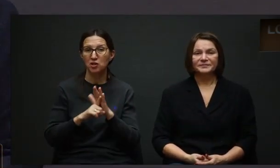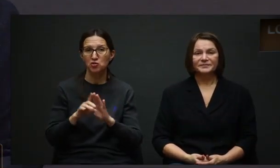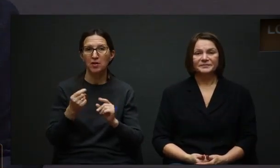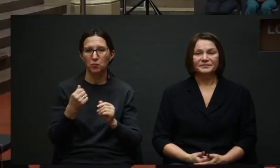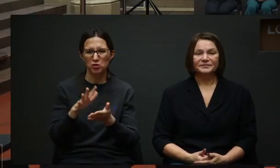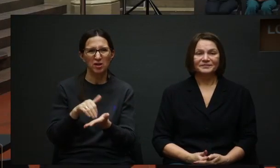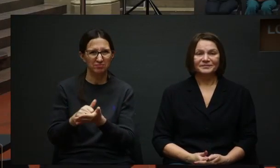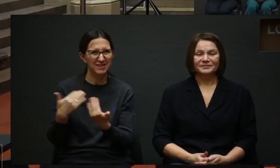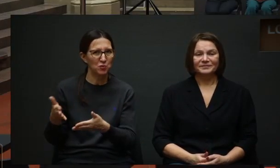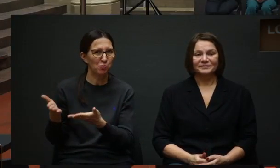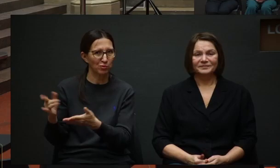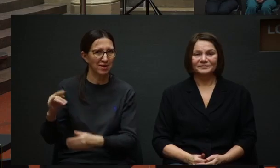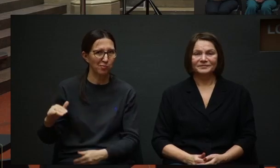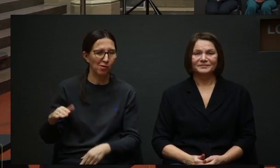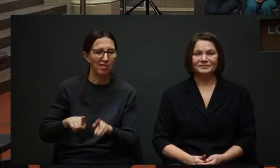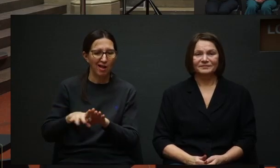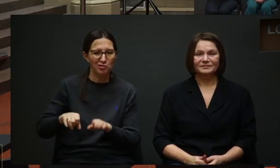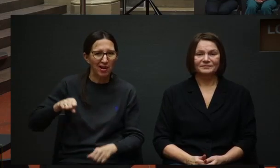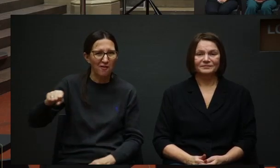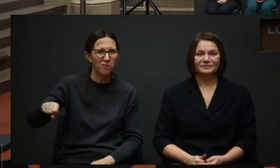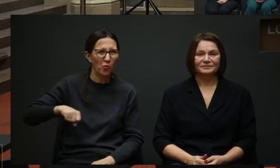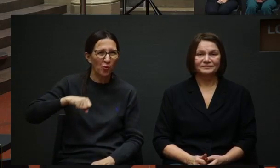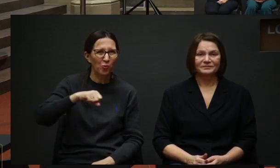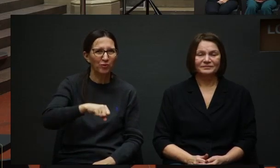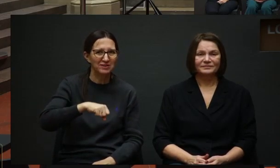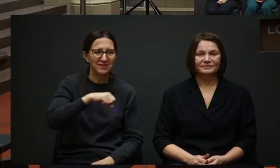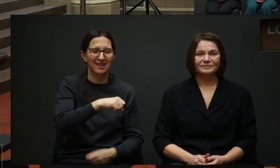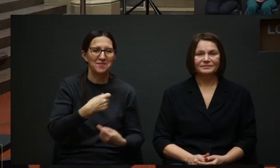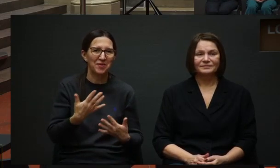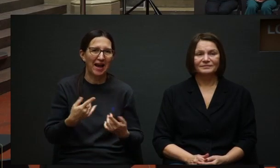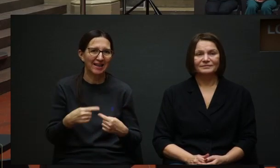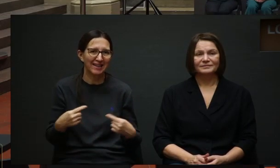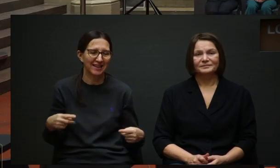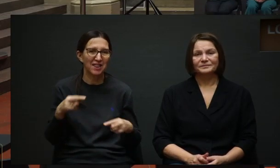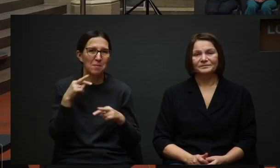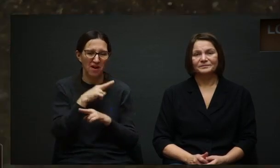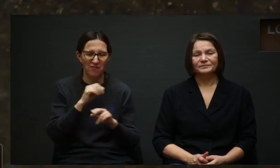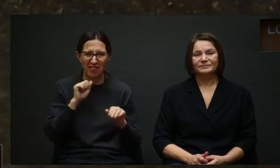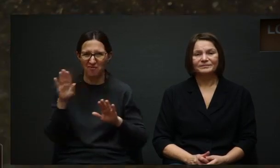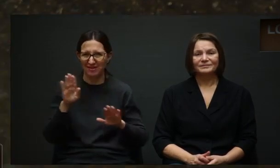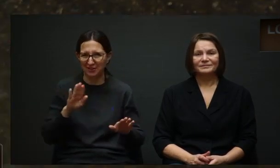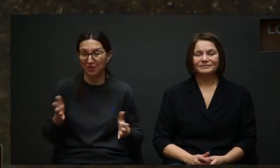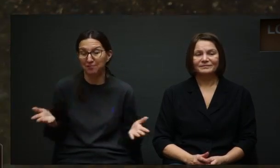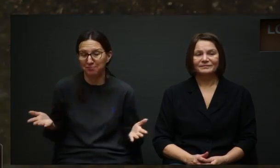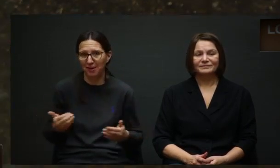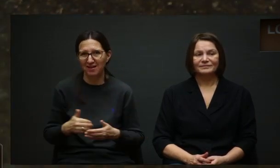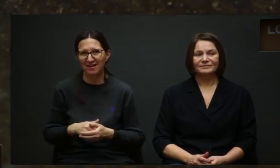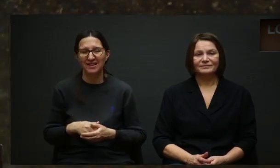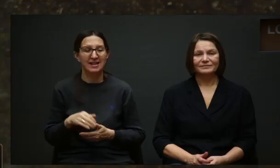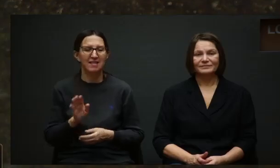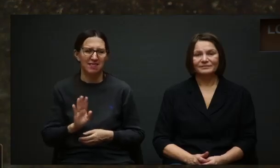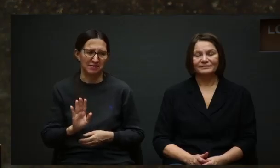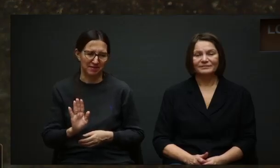испортили ребенка, стали водить его на, значит, какие-то неправильные выставки. Нет, он